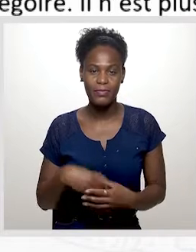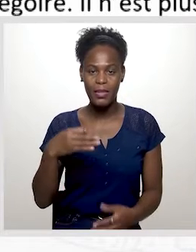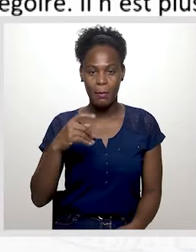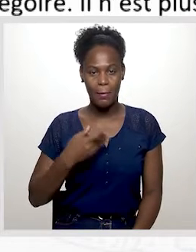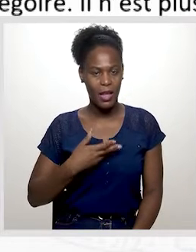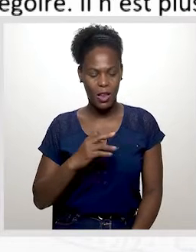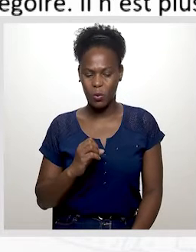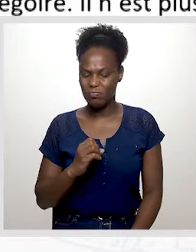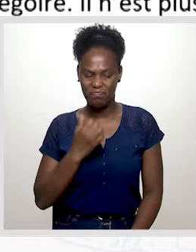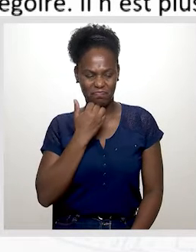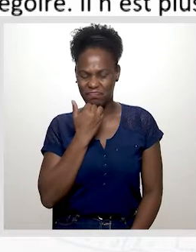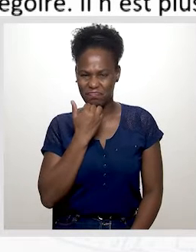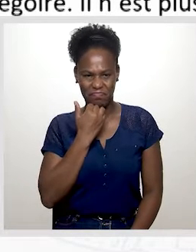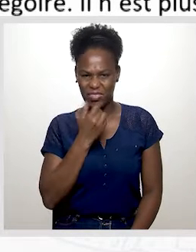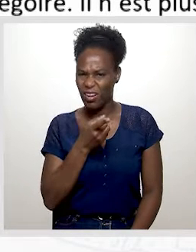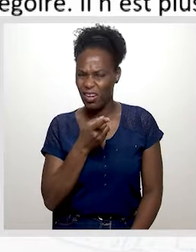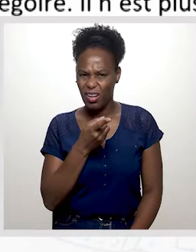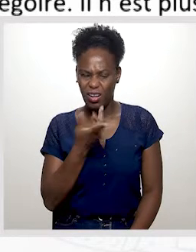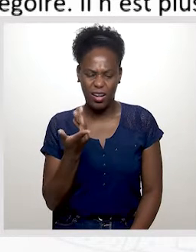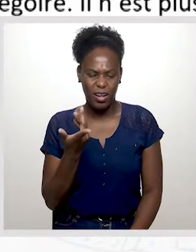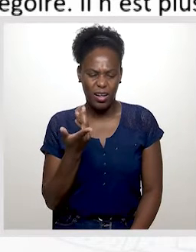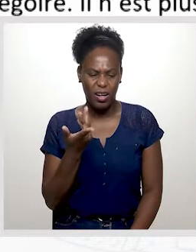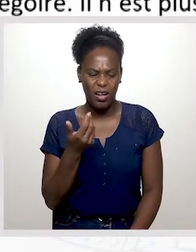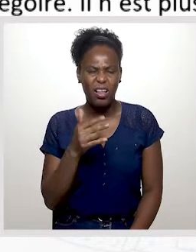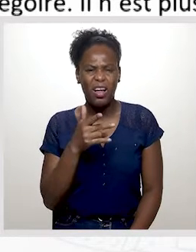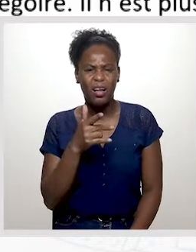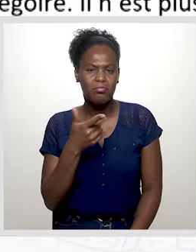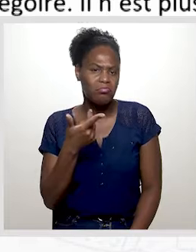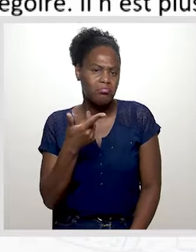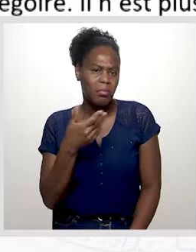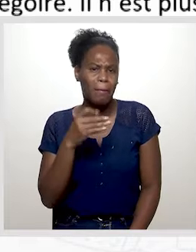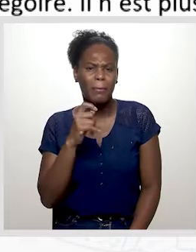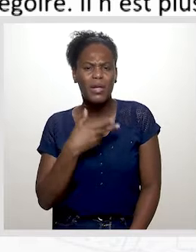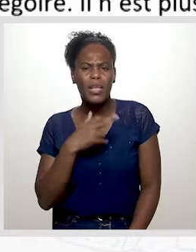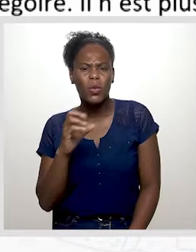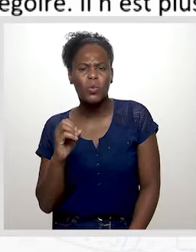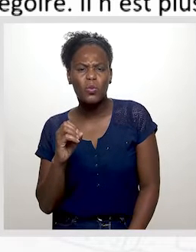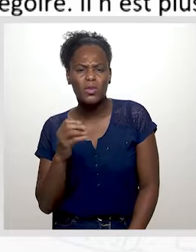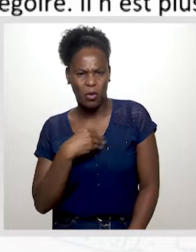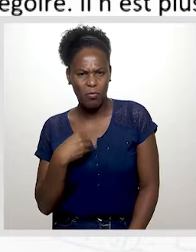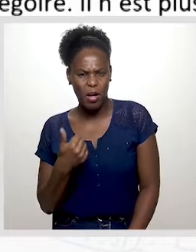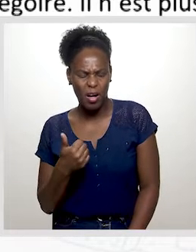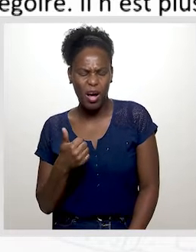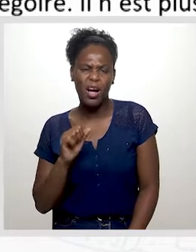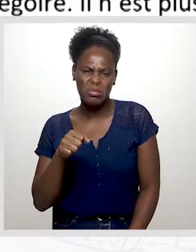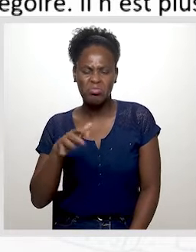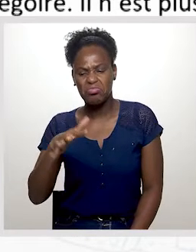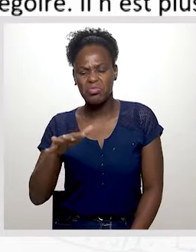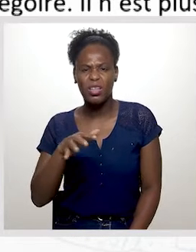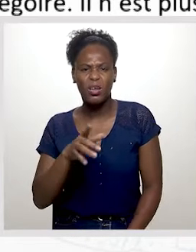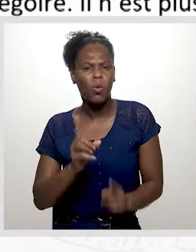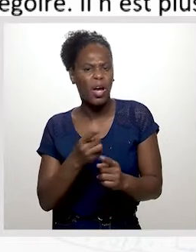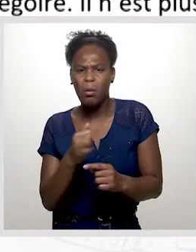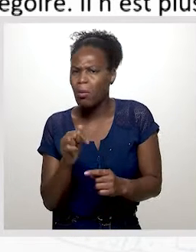Pedro n'est jamais content. Tiens, Pedro, ça va? Oui, plus ou moins. Qu'est-ce qui ne va